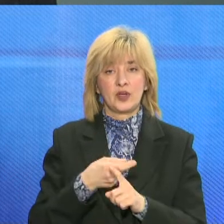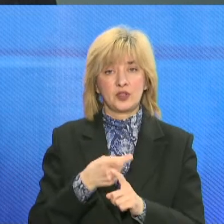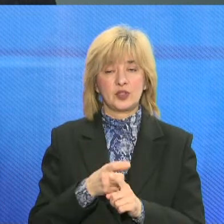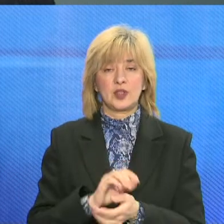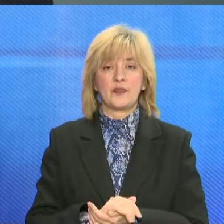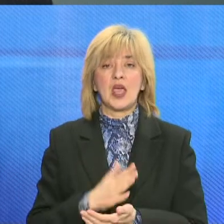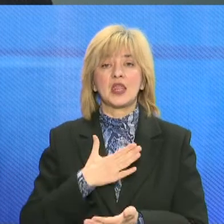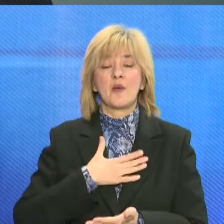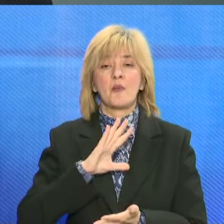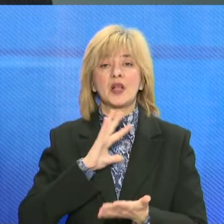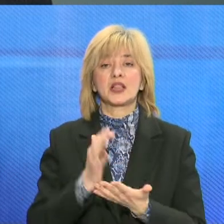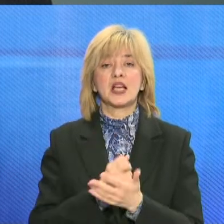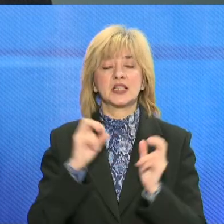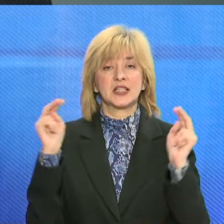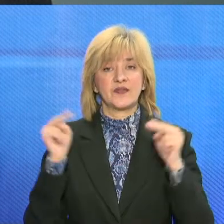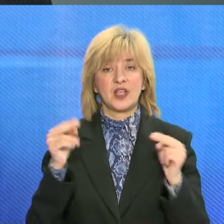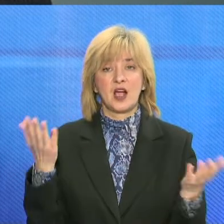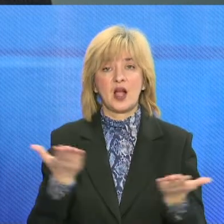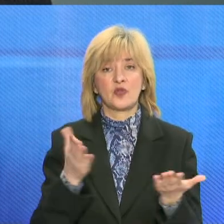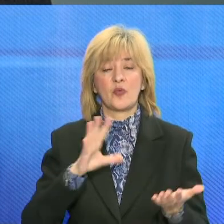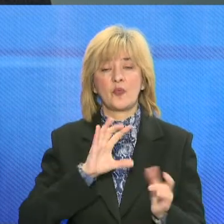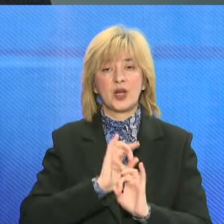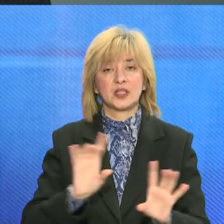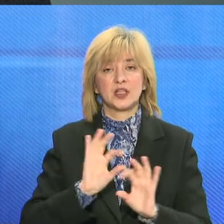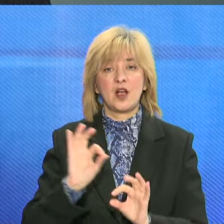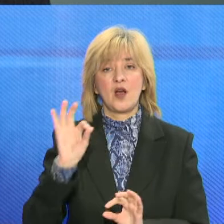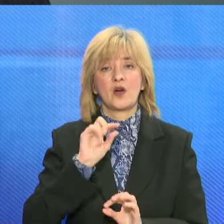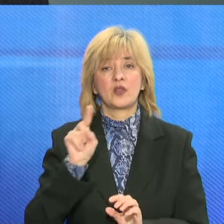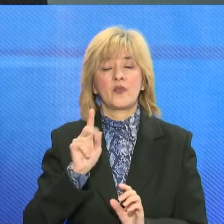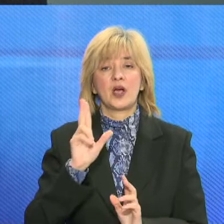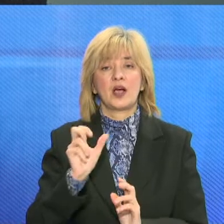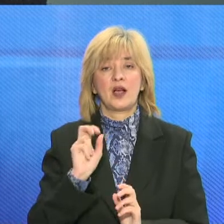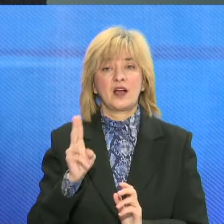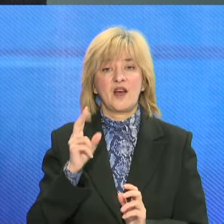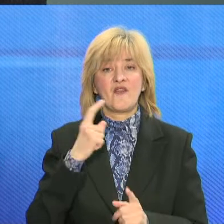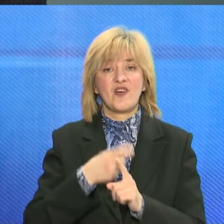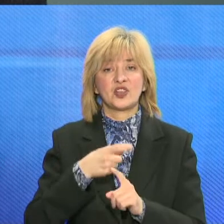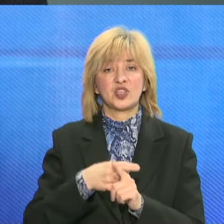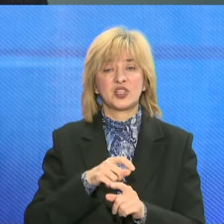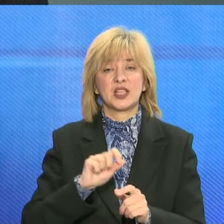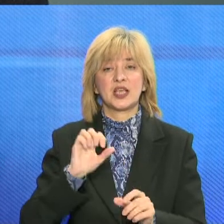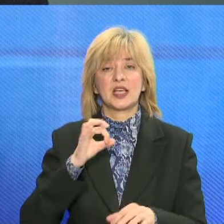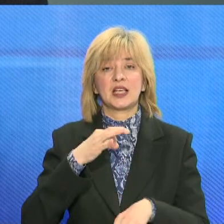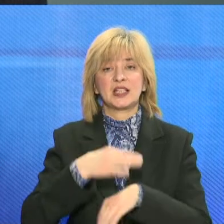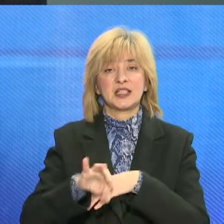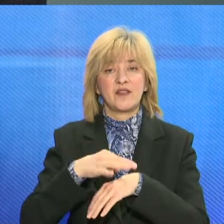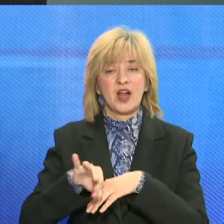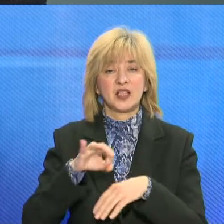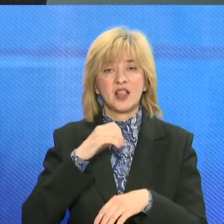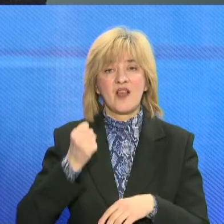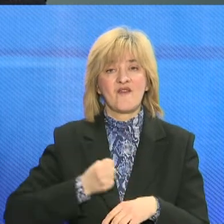найден свидетель, который рассказал о том, как фашисты издевались над военнопленными на территории шталага номер 324 на